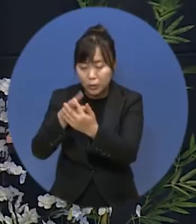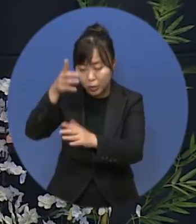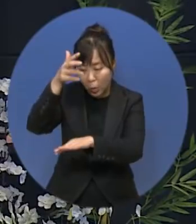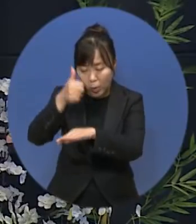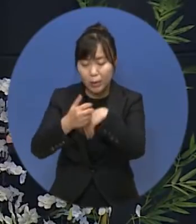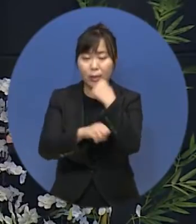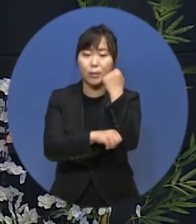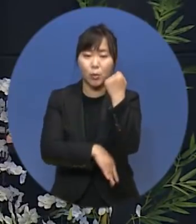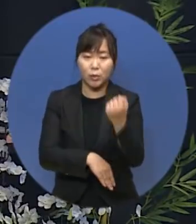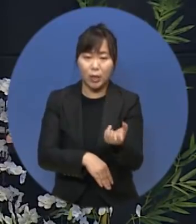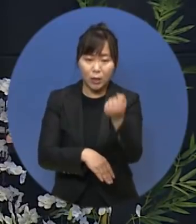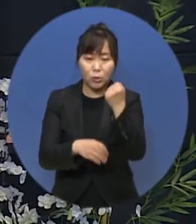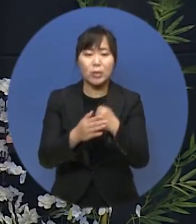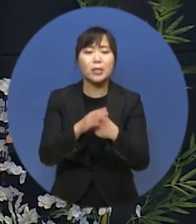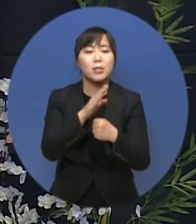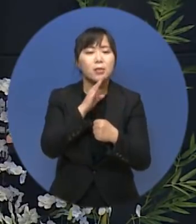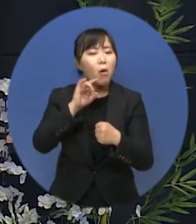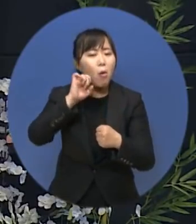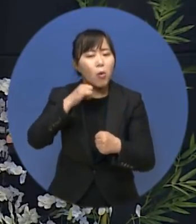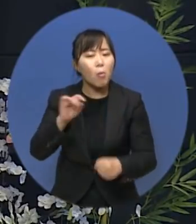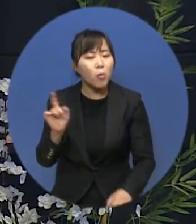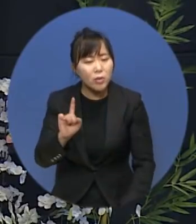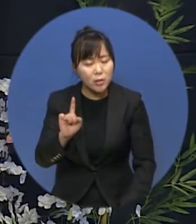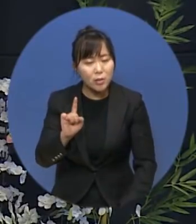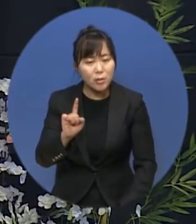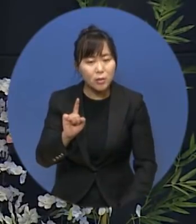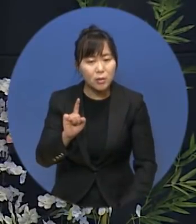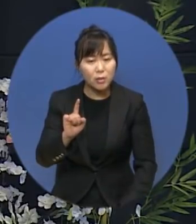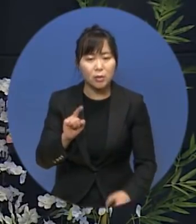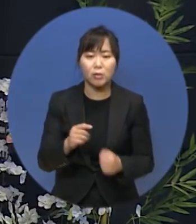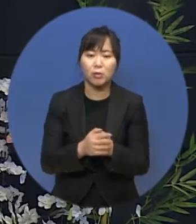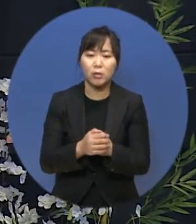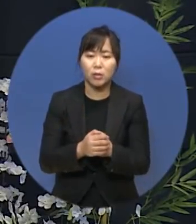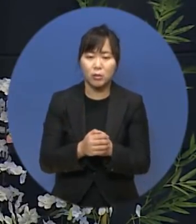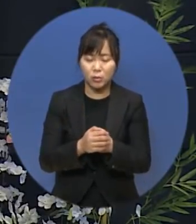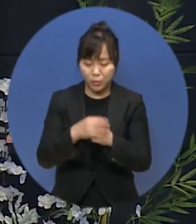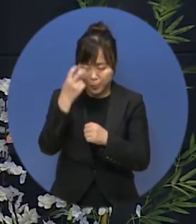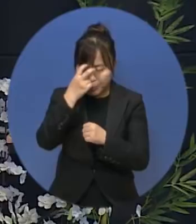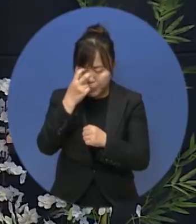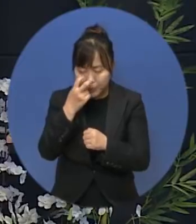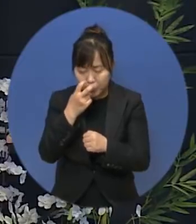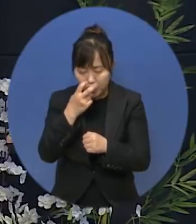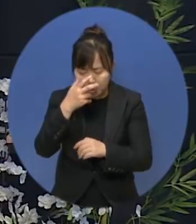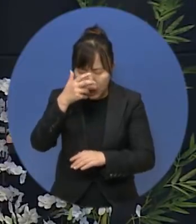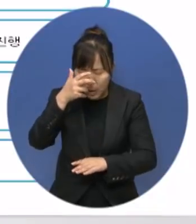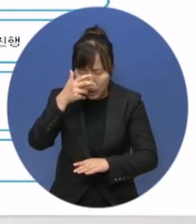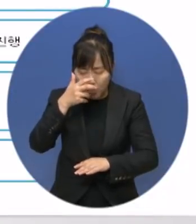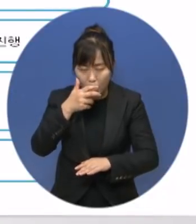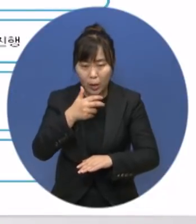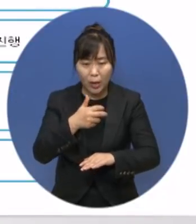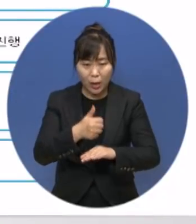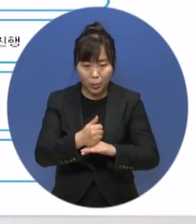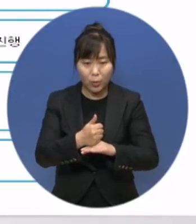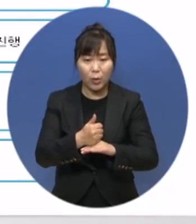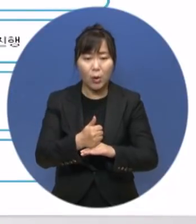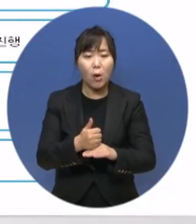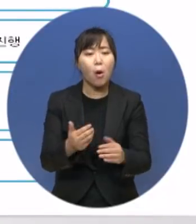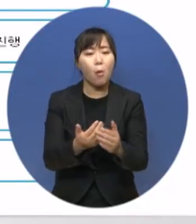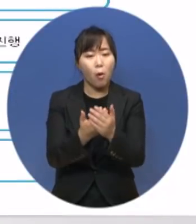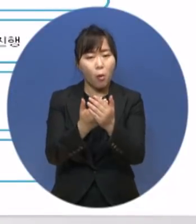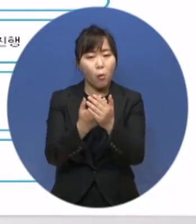결과를 바탕으로 실제로 어려움이 무엇인지 이러한 걸 정성 조사를 하였고요. 그 결과를 바탕으로 활성화가 되기